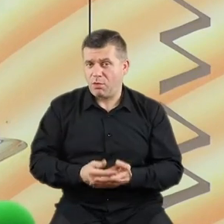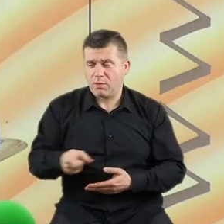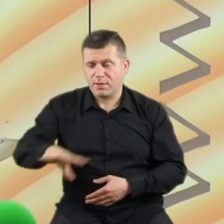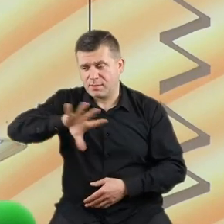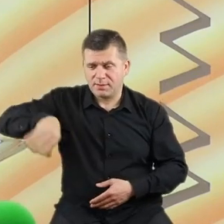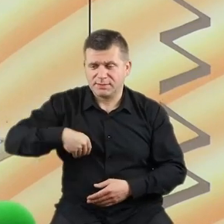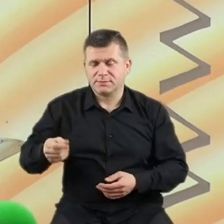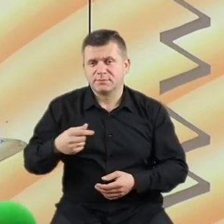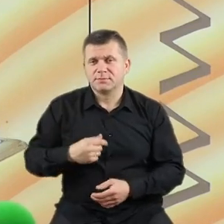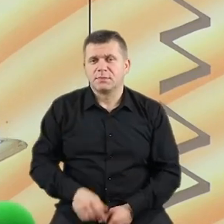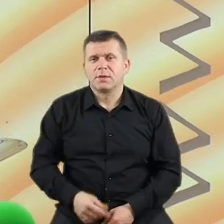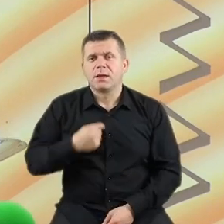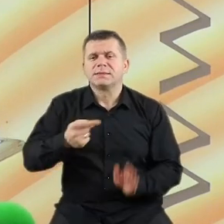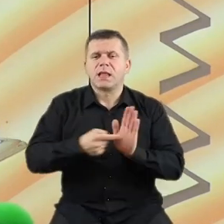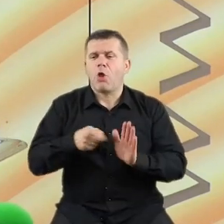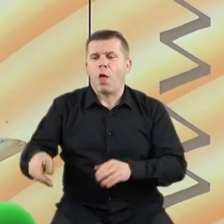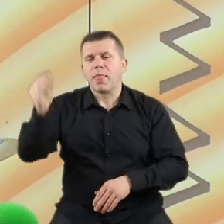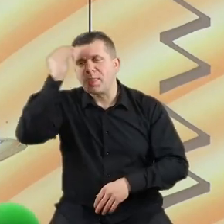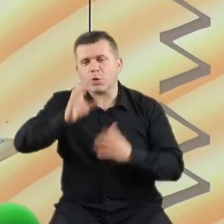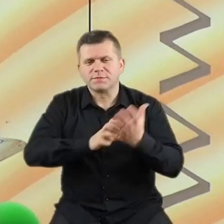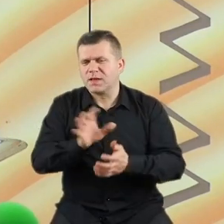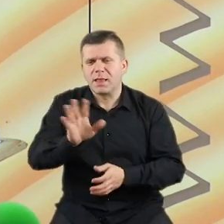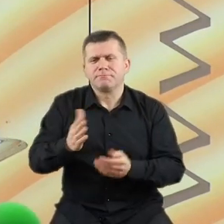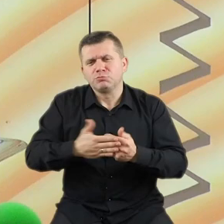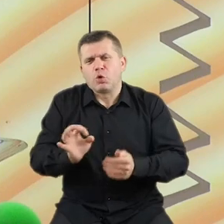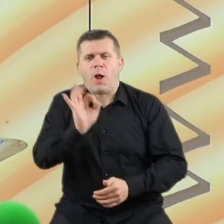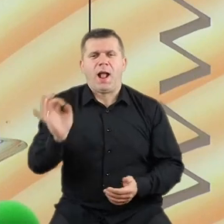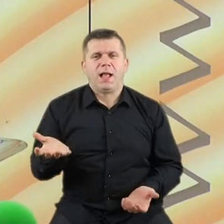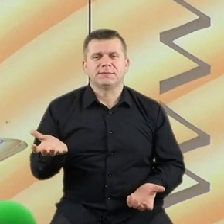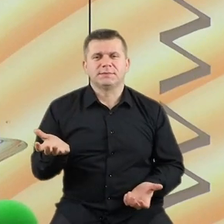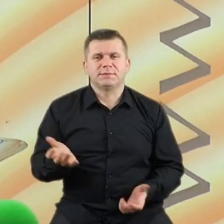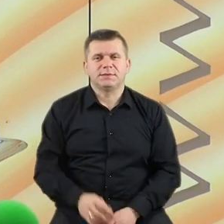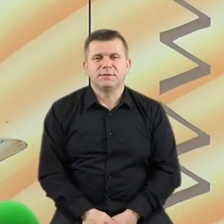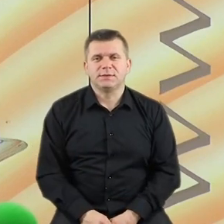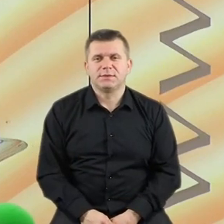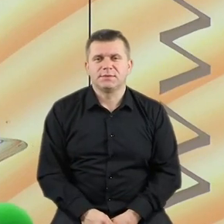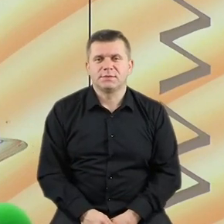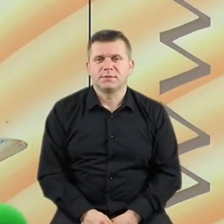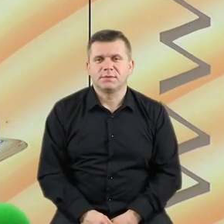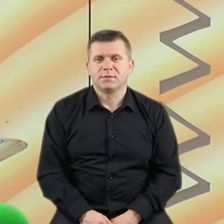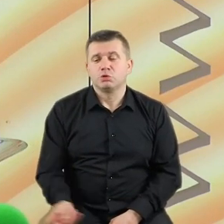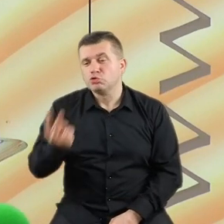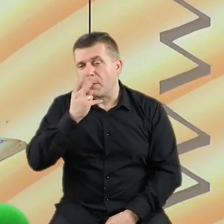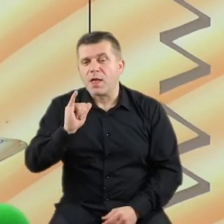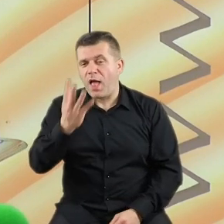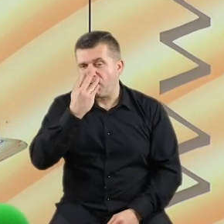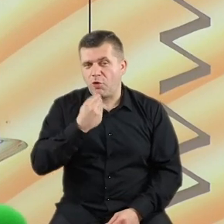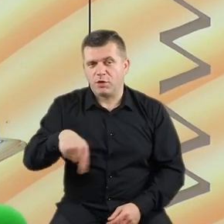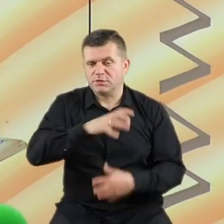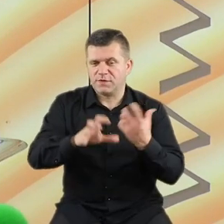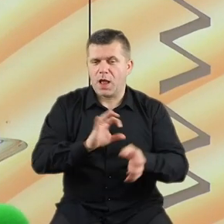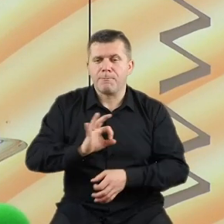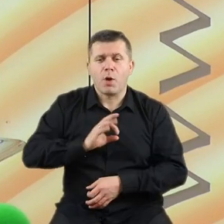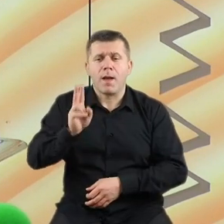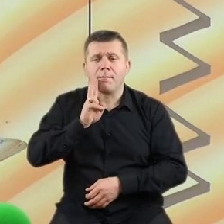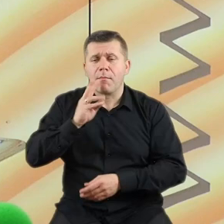dlatego ich zabieram. Nie z takim celem, niech ona nauczy się świata. Jakoś tak przy okazji. Niech zobaczy, jaki jest ten świat. Natomiast moja mama